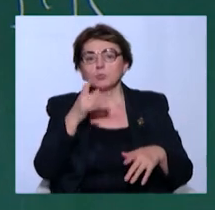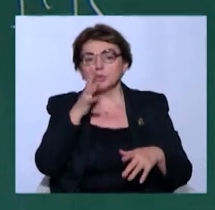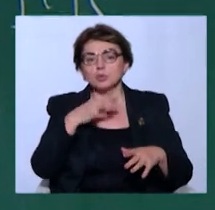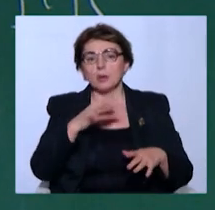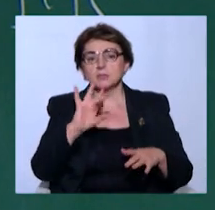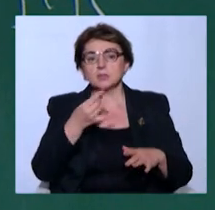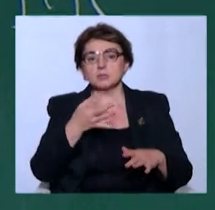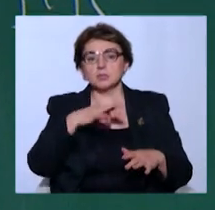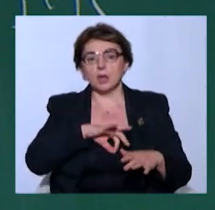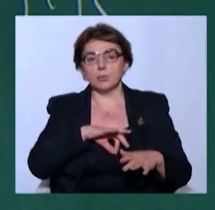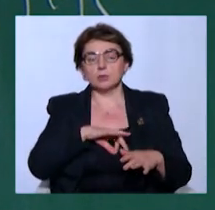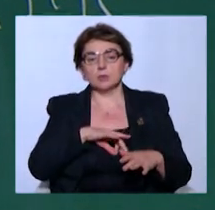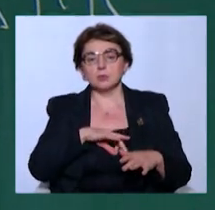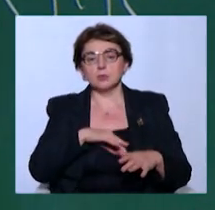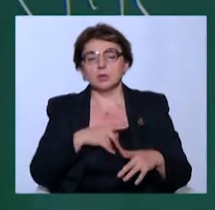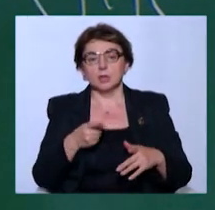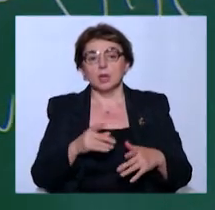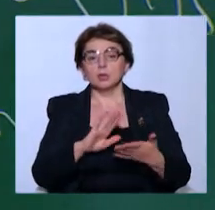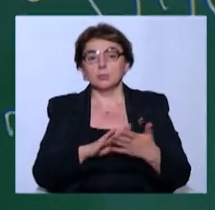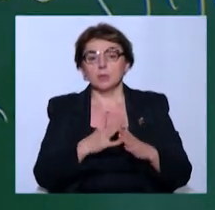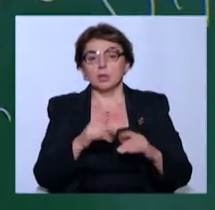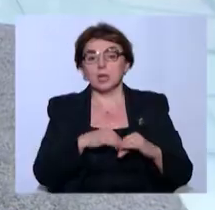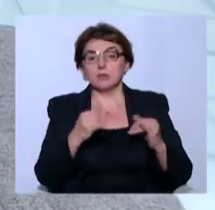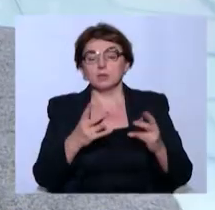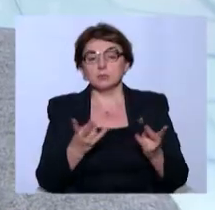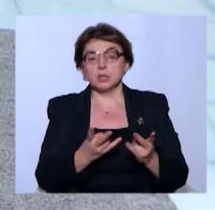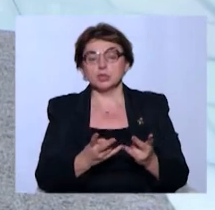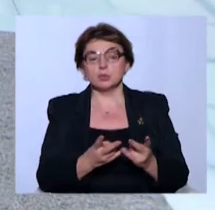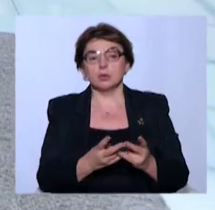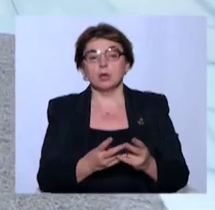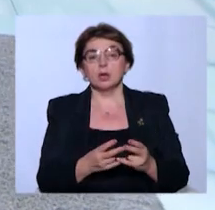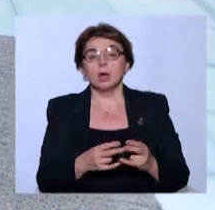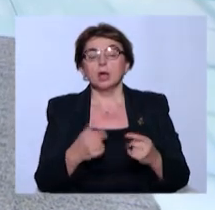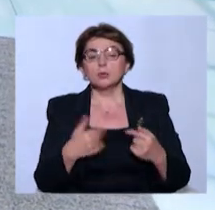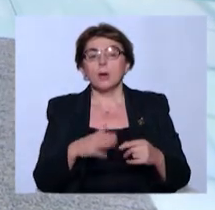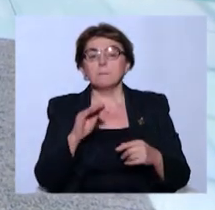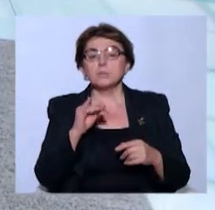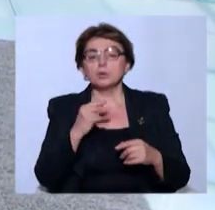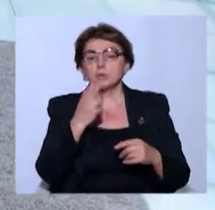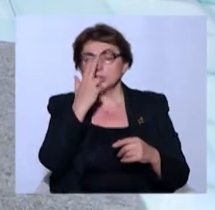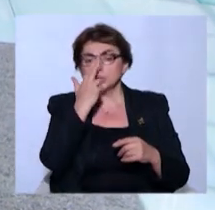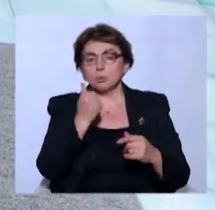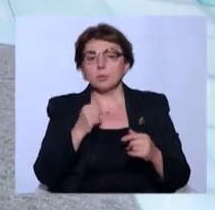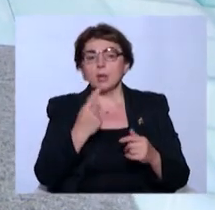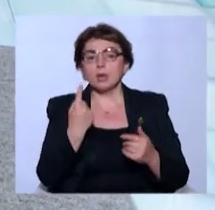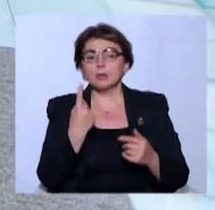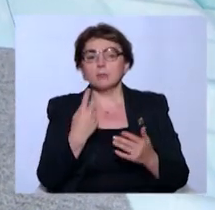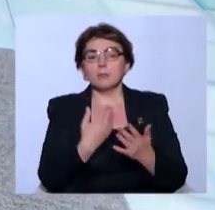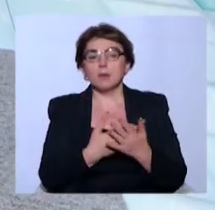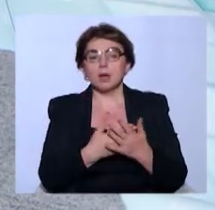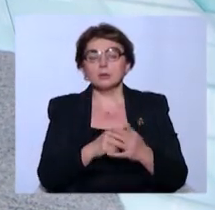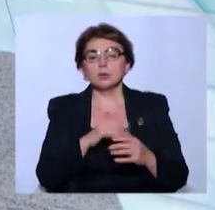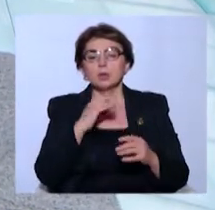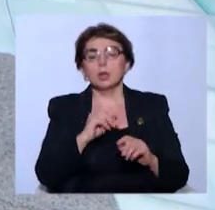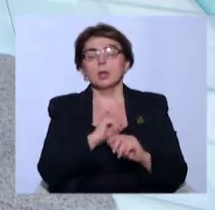პერიოდი, დაბალი ტემპერატურის გამო ძალიან ბევრი ორგანიზმი უნდა გადავიდეს მსვენებარე მდგომარეობაში. მსვენებარე მდგომარეობაში